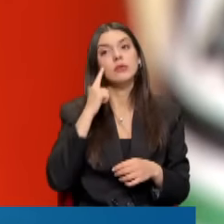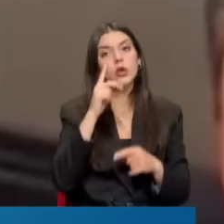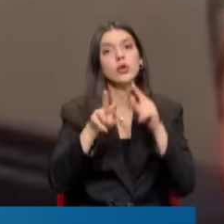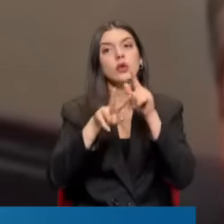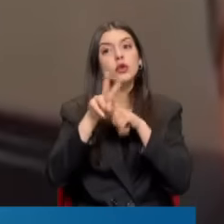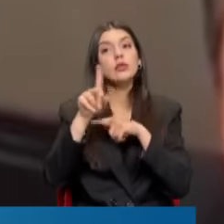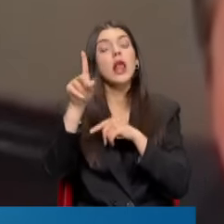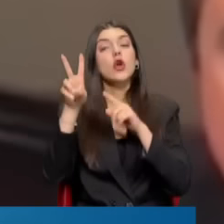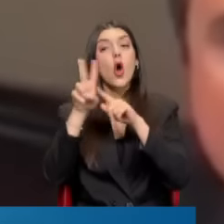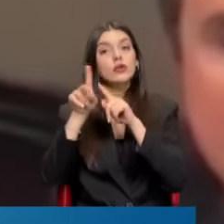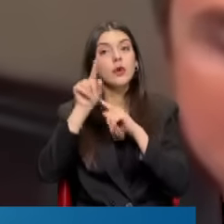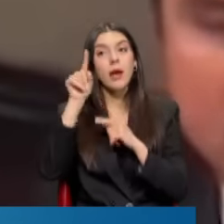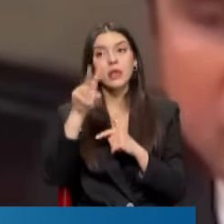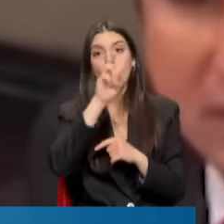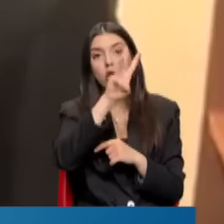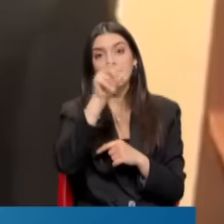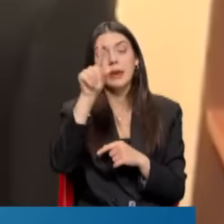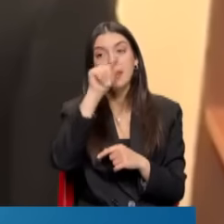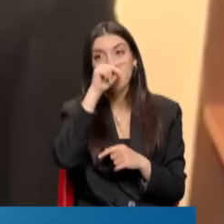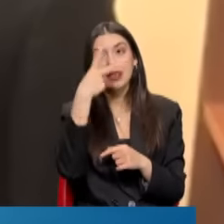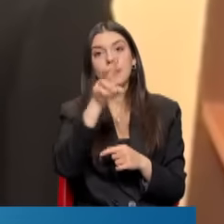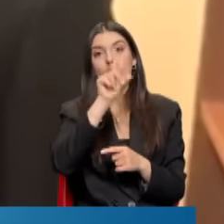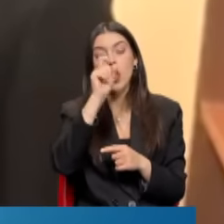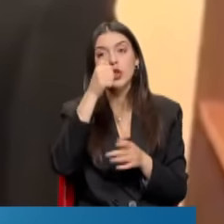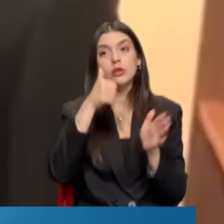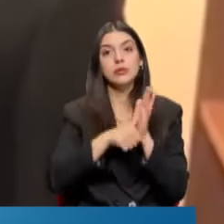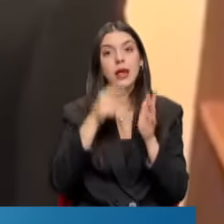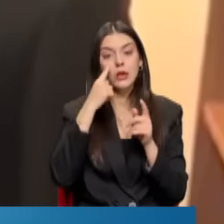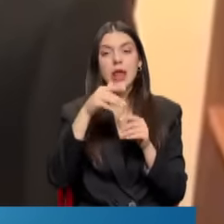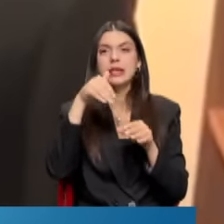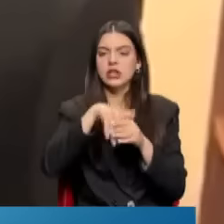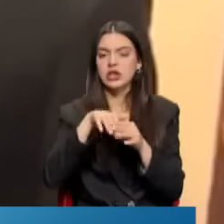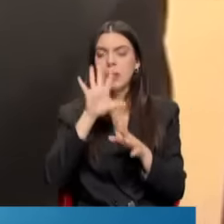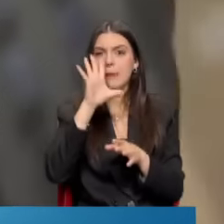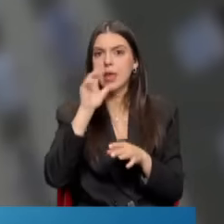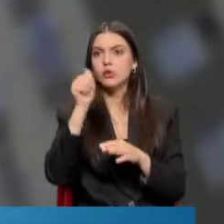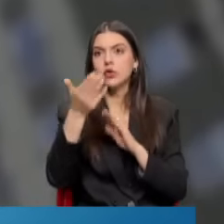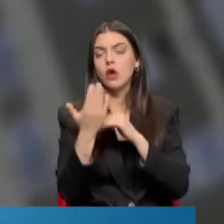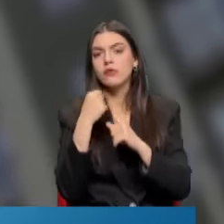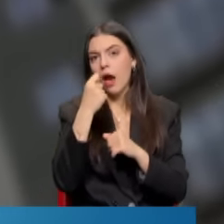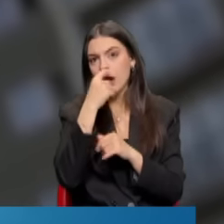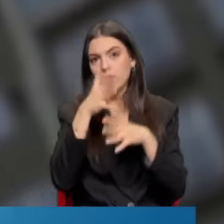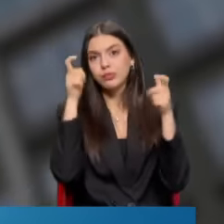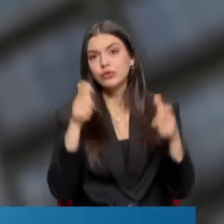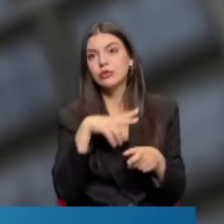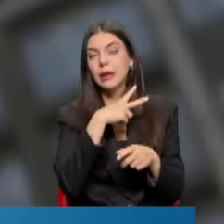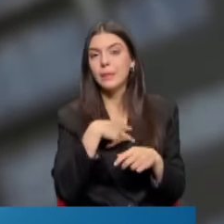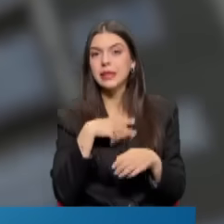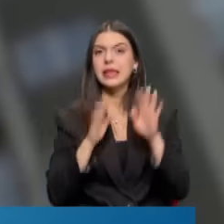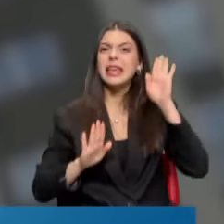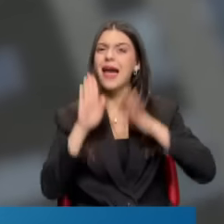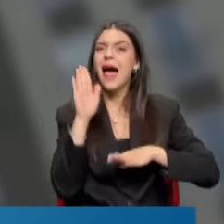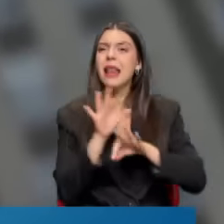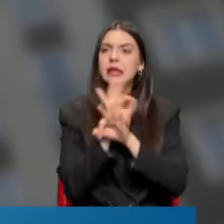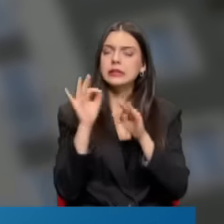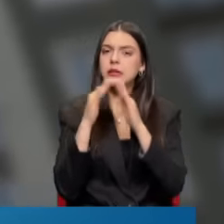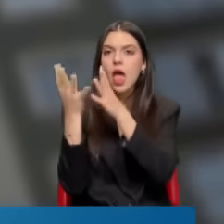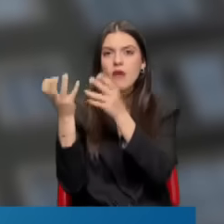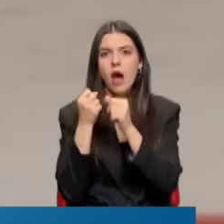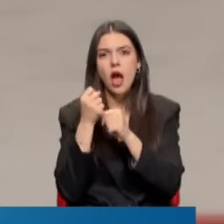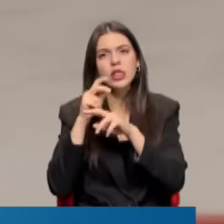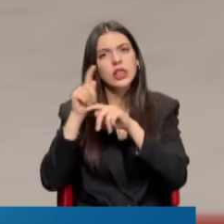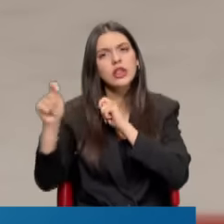Kocaman'ın 31 Mart 2019'da yerel seçimlerden 5 gün önce Ankara Büyükşehir Belediyesi'nden ihalesiz konut satın aldığı